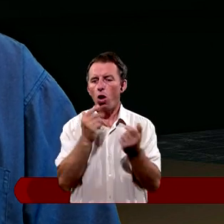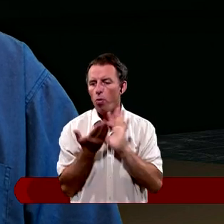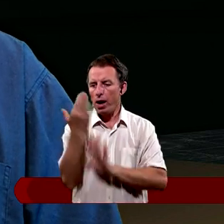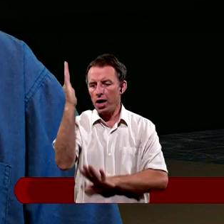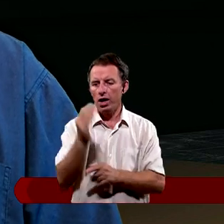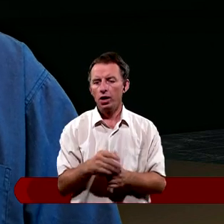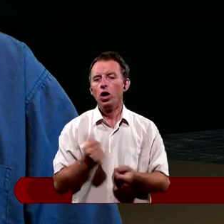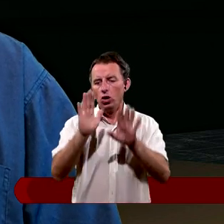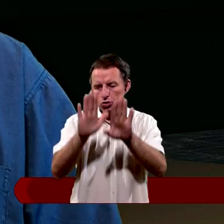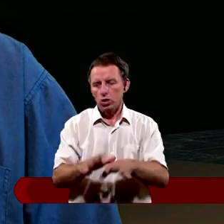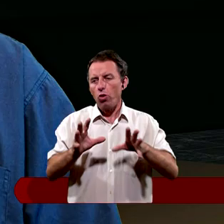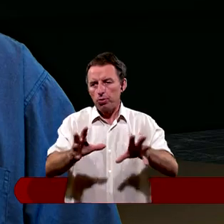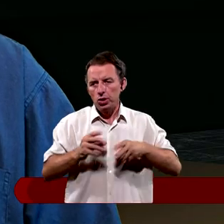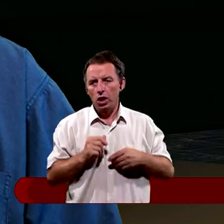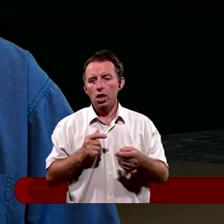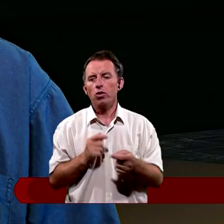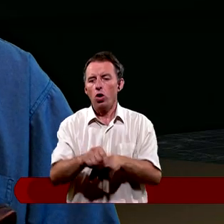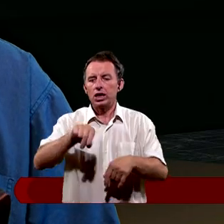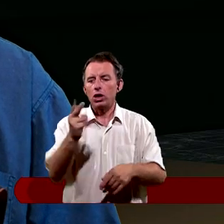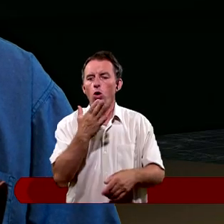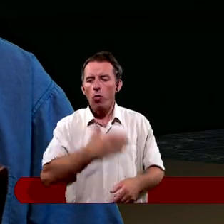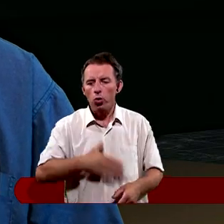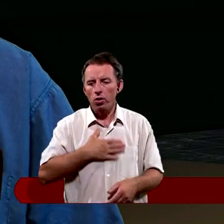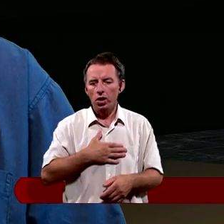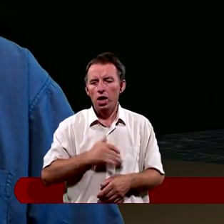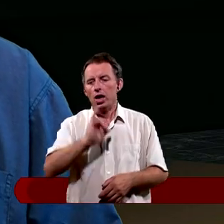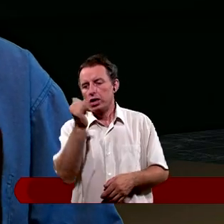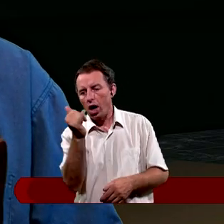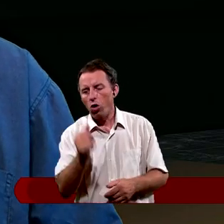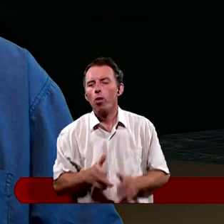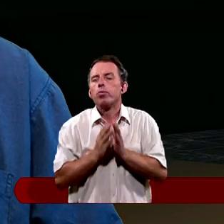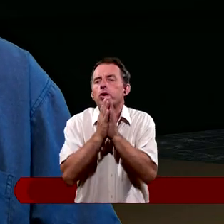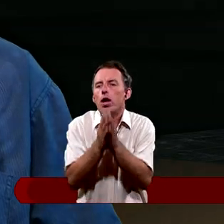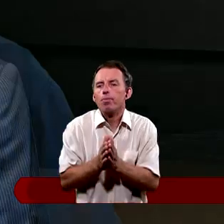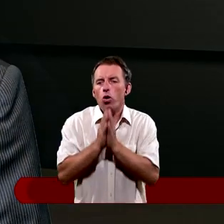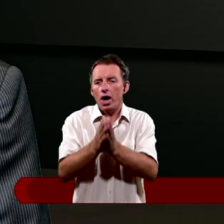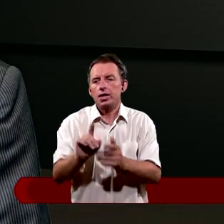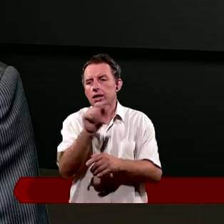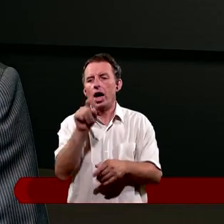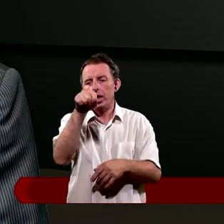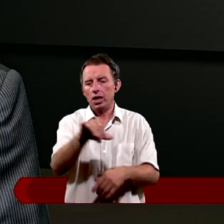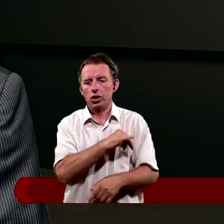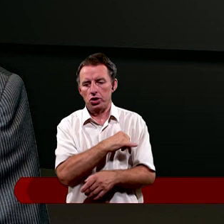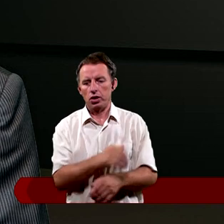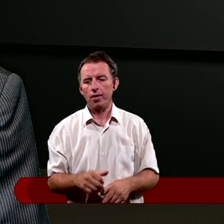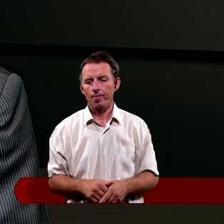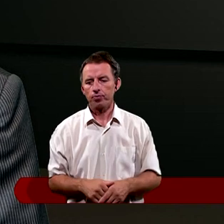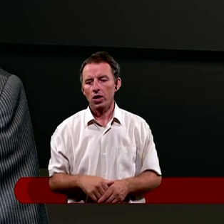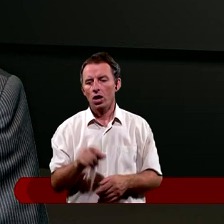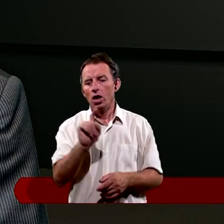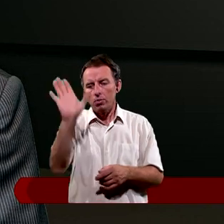całopalnej, aby zostało przyjęte z upodobaniem jako przebłaganie za niego. W